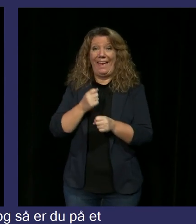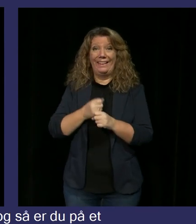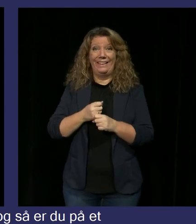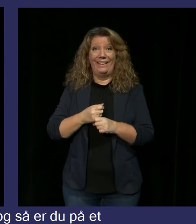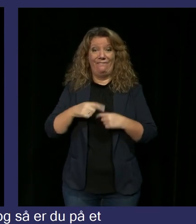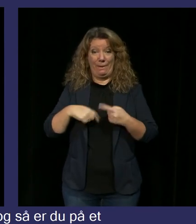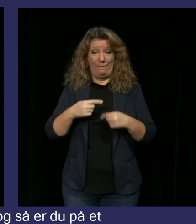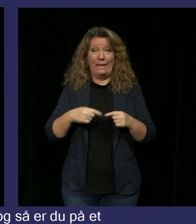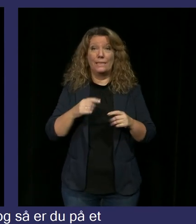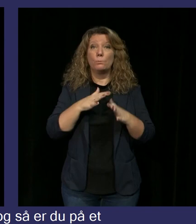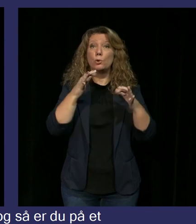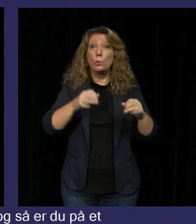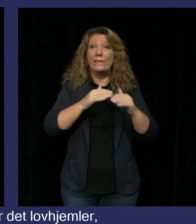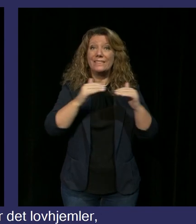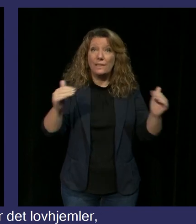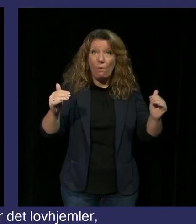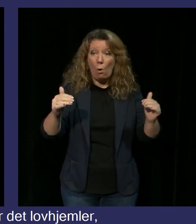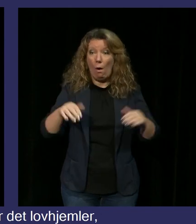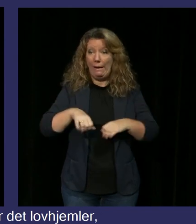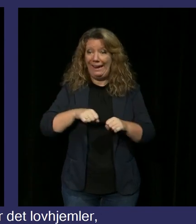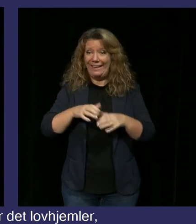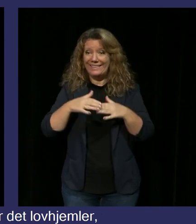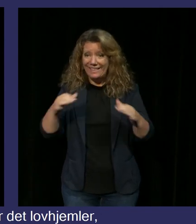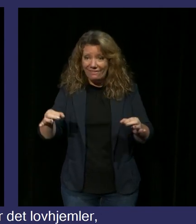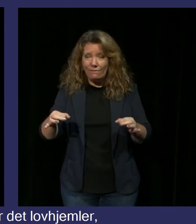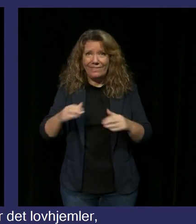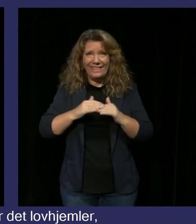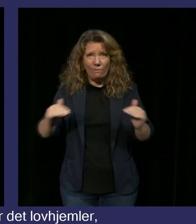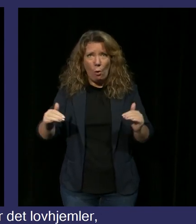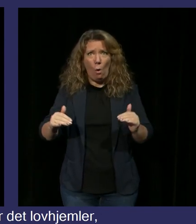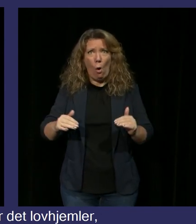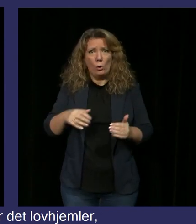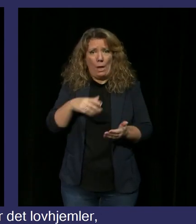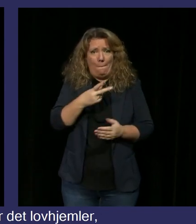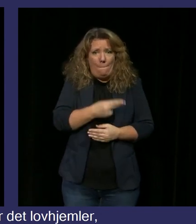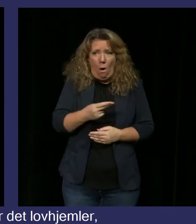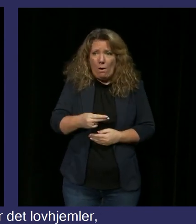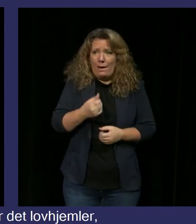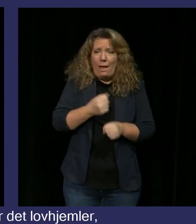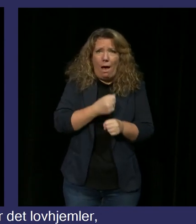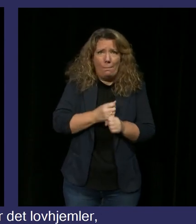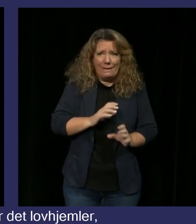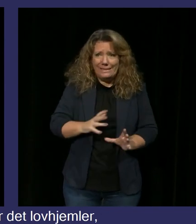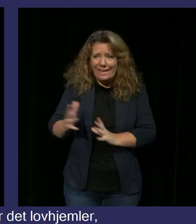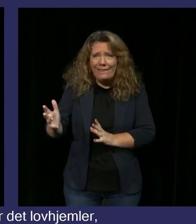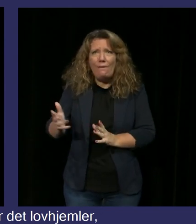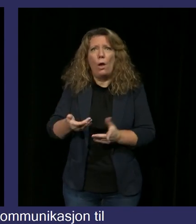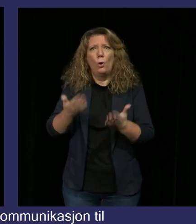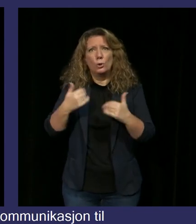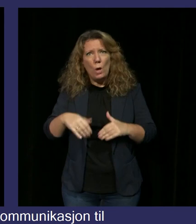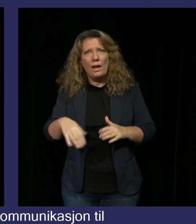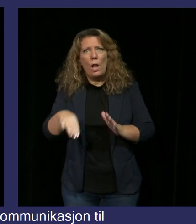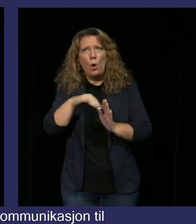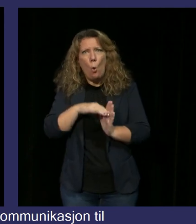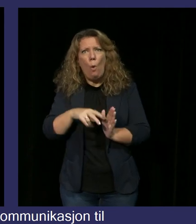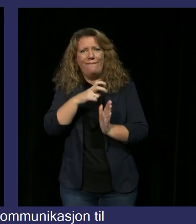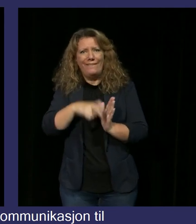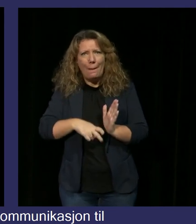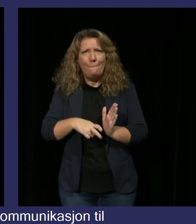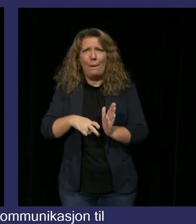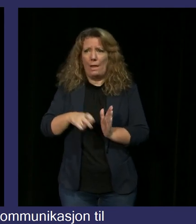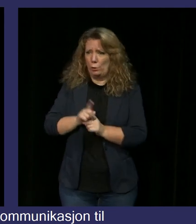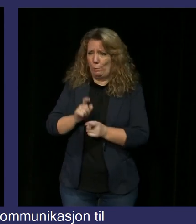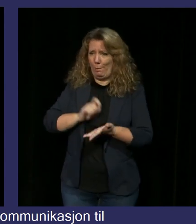regjeringsnivå, og så er det parten i arbeidslivet, og så er det eget departement, og så er det lovhjemler, ikke sant? Og så skal man lage rundskriv, og så skal man drive med